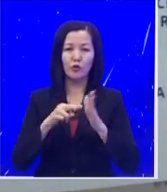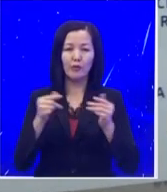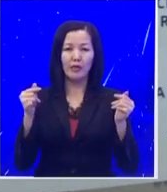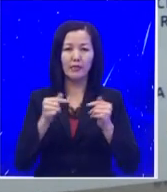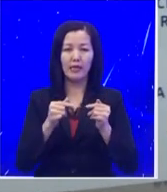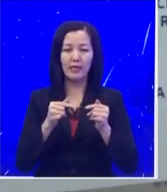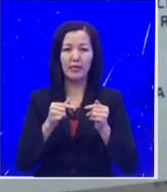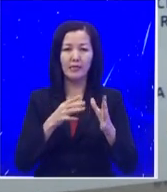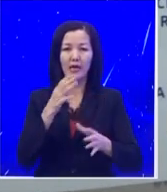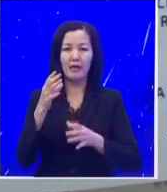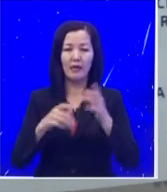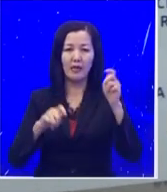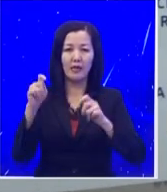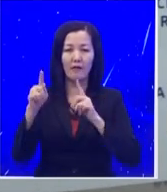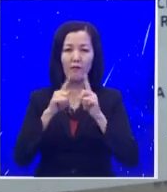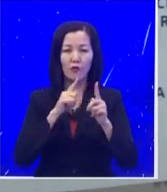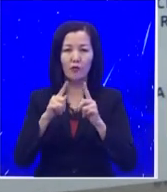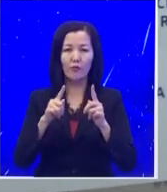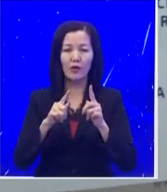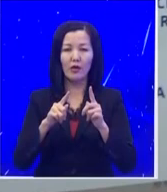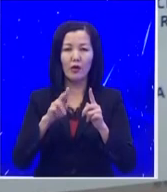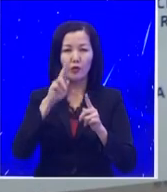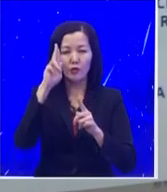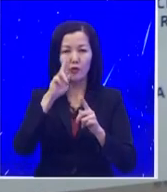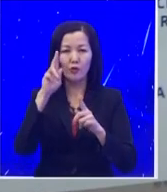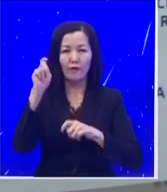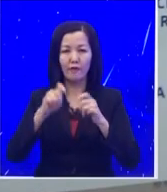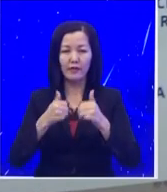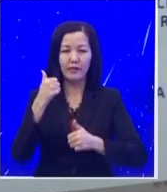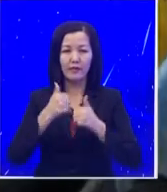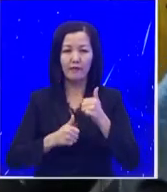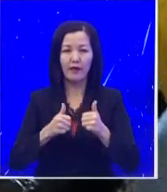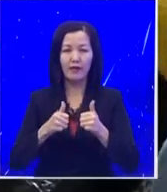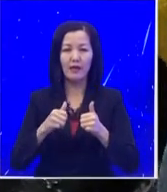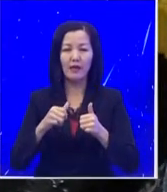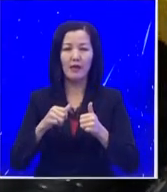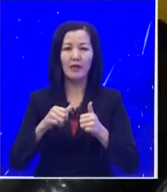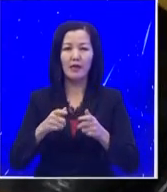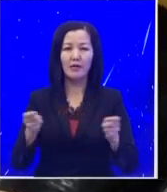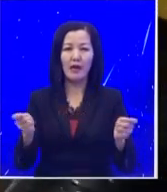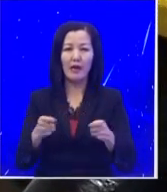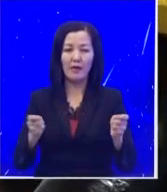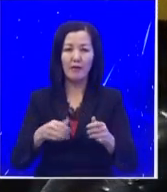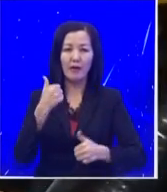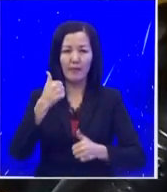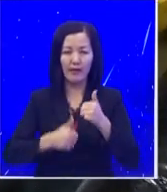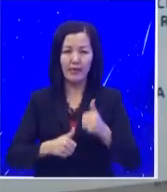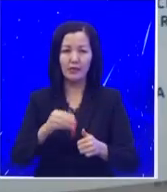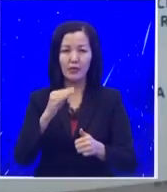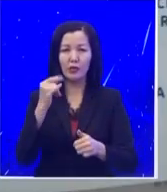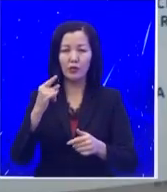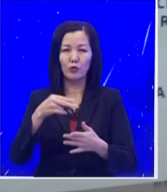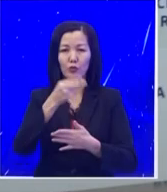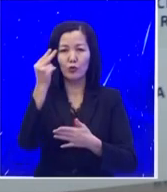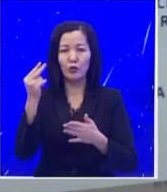туым халықаралық форумы, түрік фестивалі, және жетісу арба бәйгесі 2020 турнирі, және жетісу атамекен